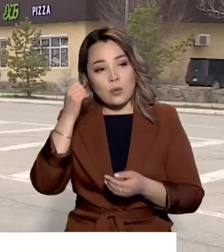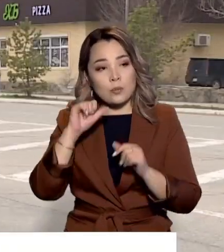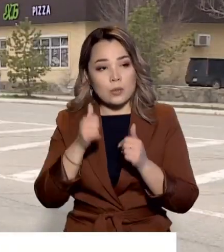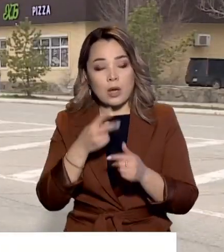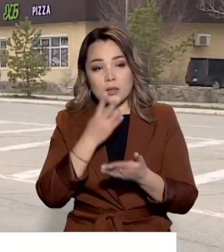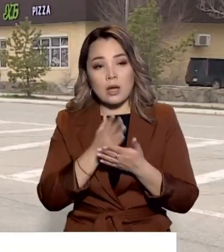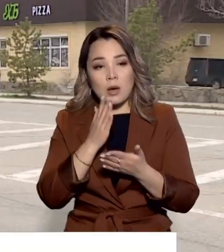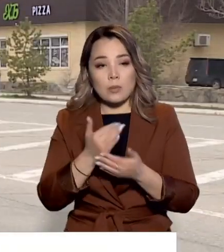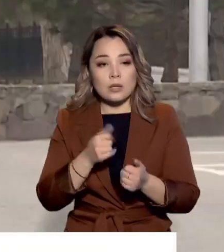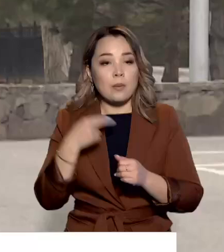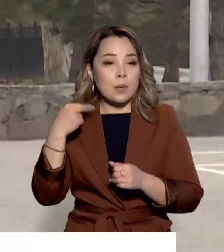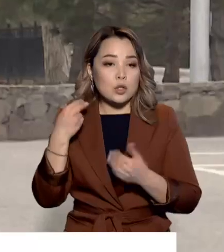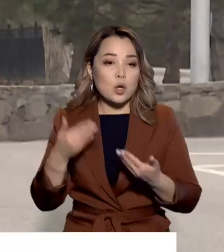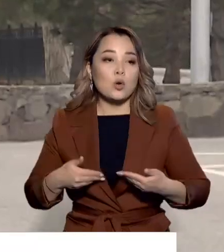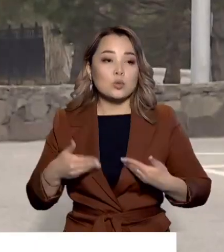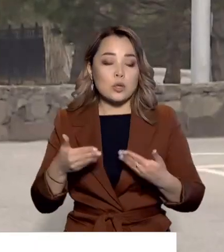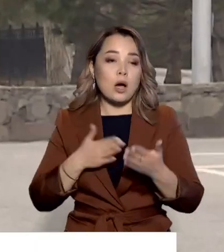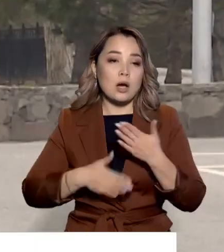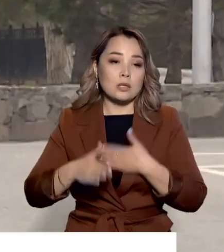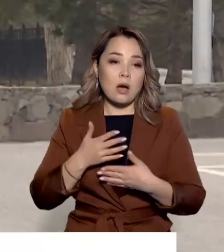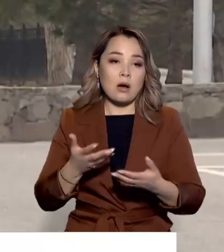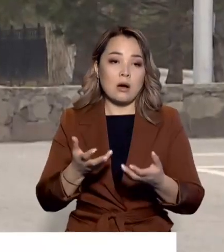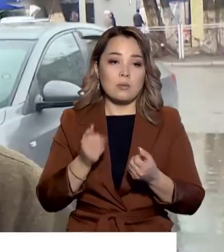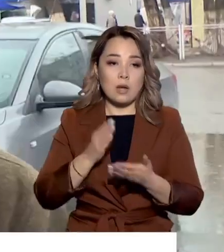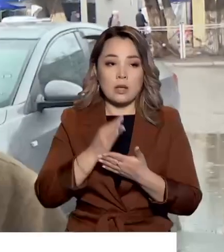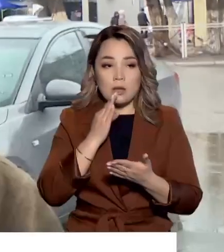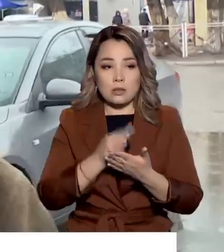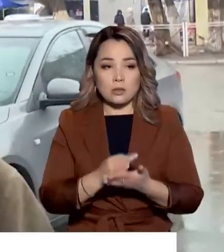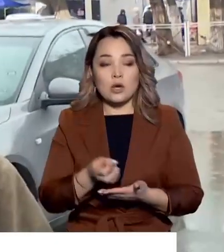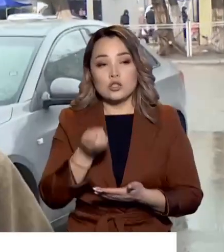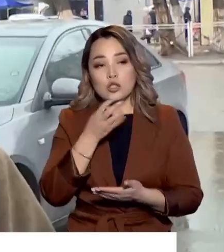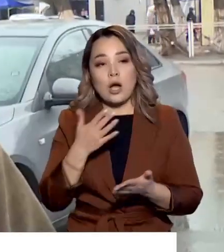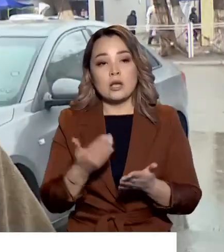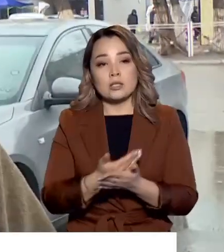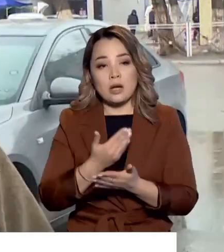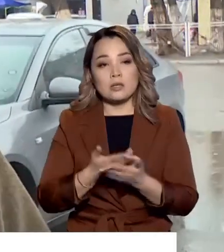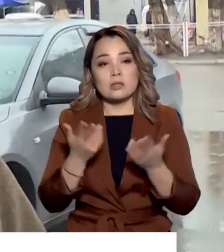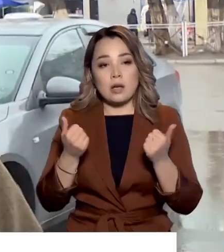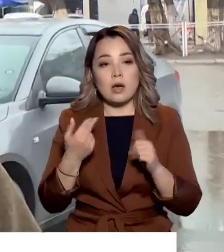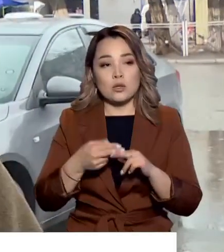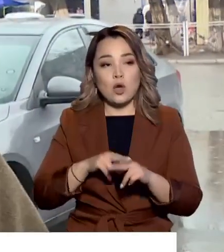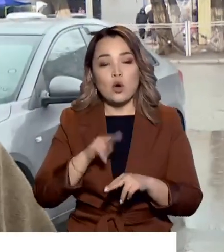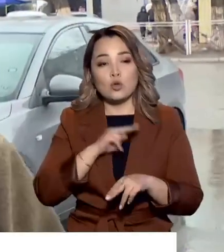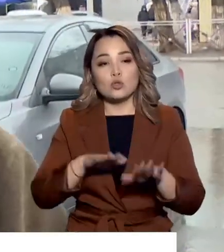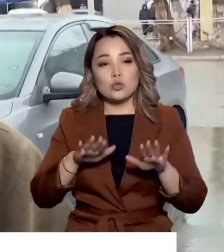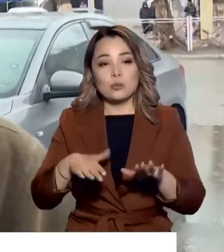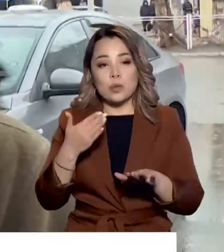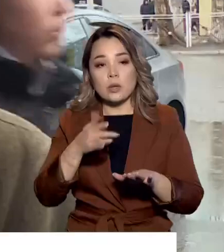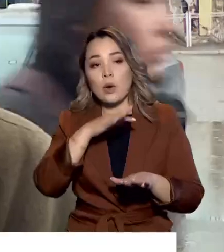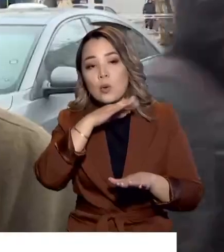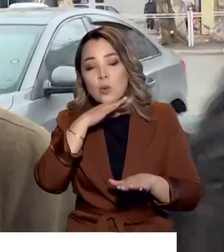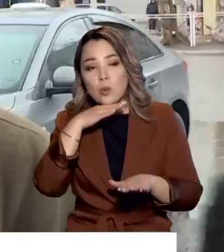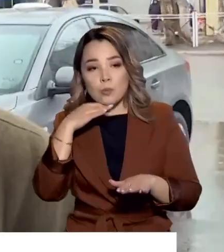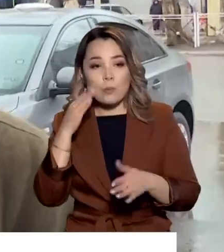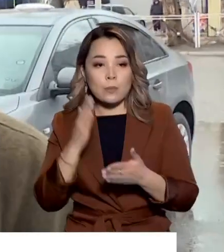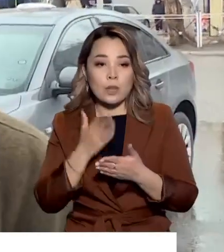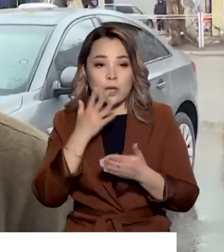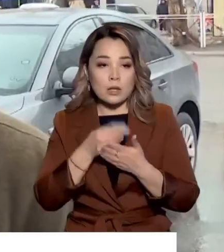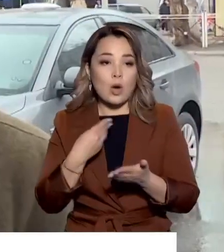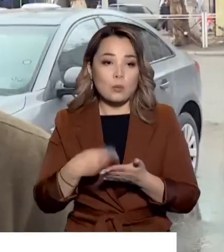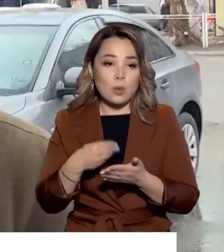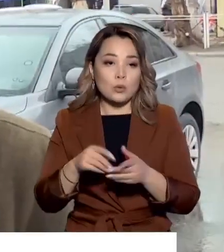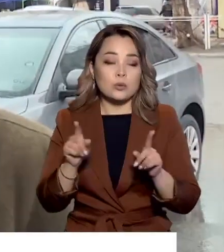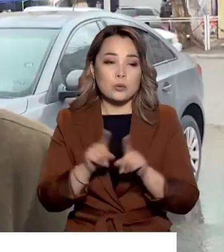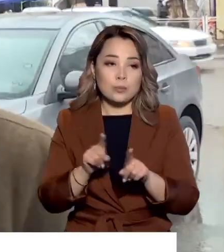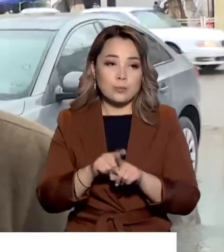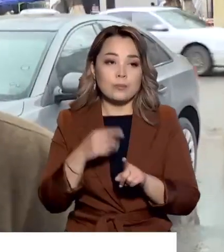пара-пара. Президенттің ұсынысын қуана қабылдадық дейді. Біз жақсы жаңалық, иә, көп мына жұмыс істейтіндер көбісі мына